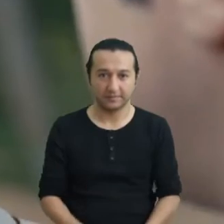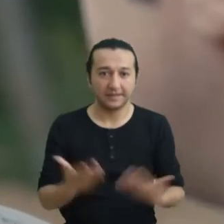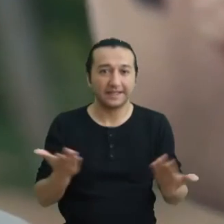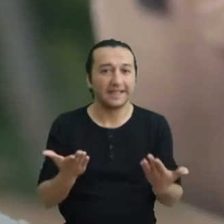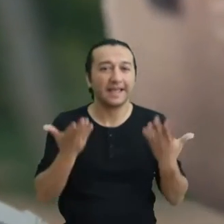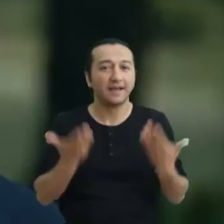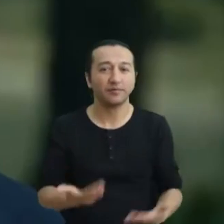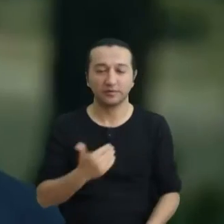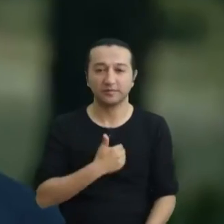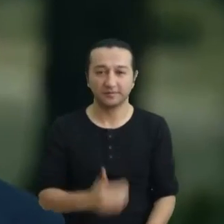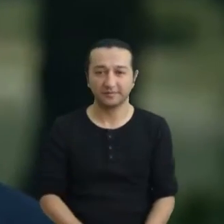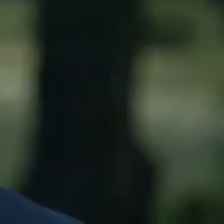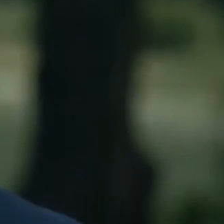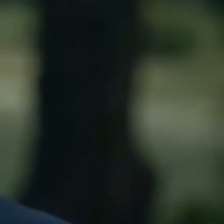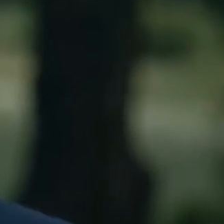Neyi kabul ediyormuşum?